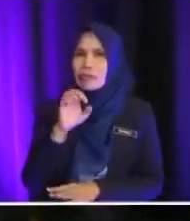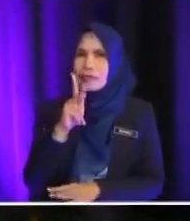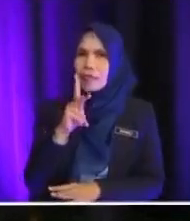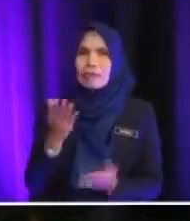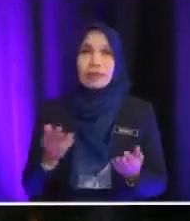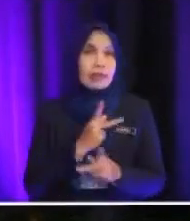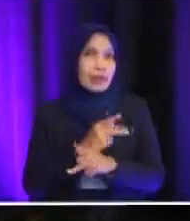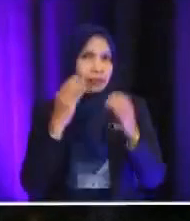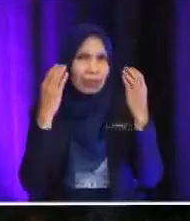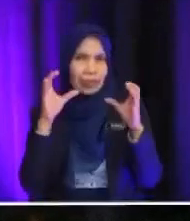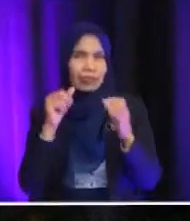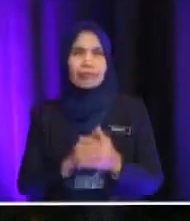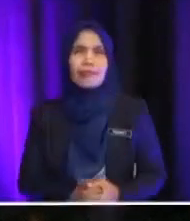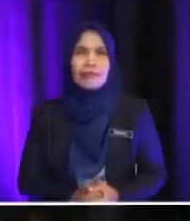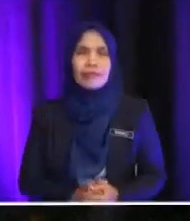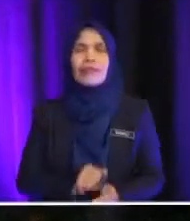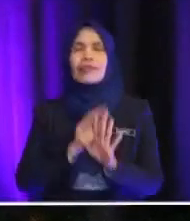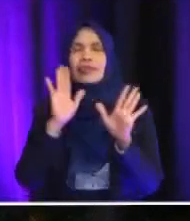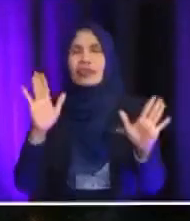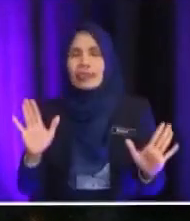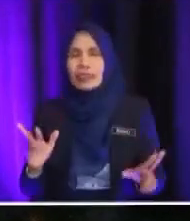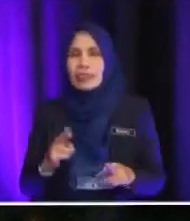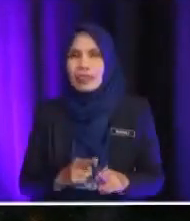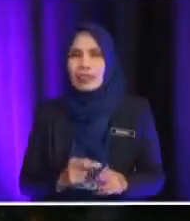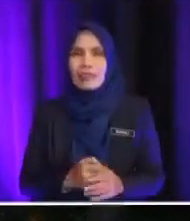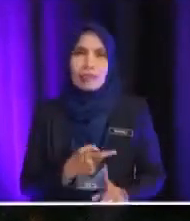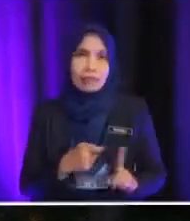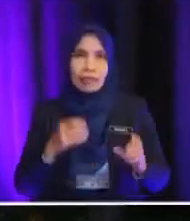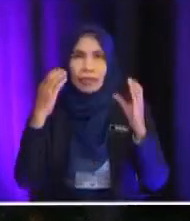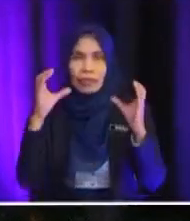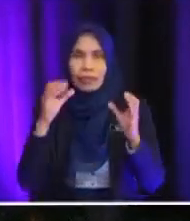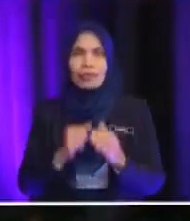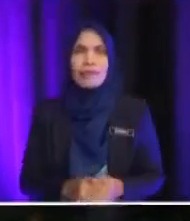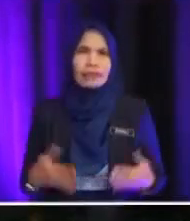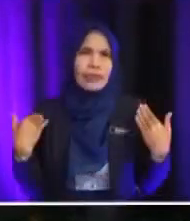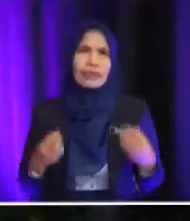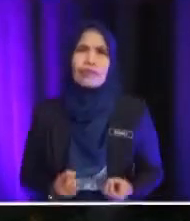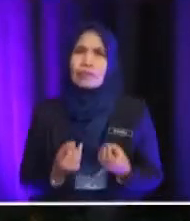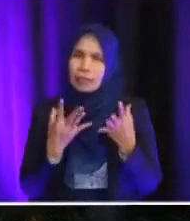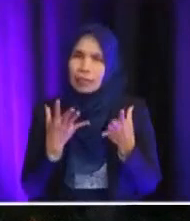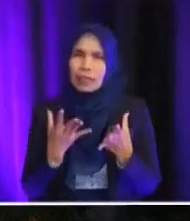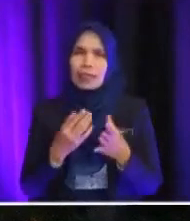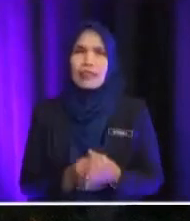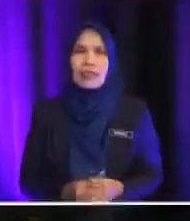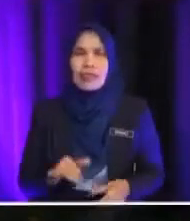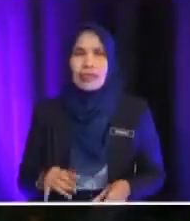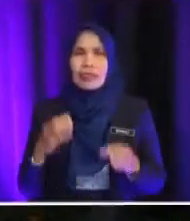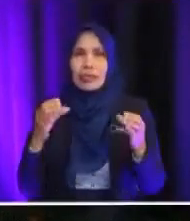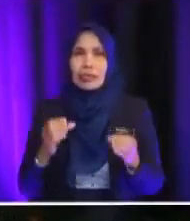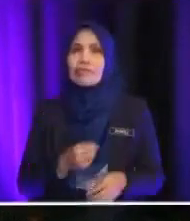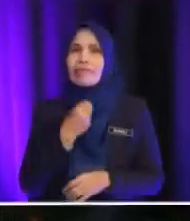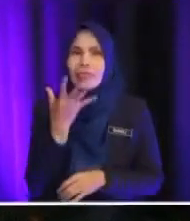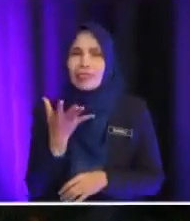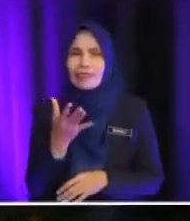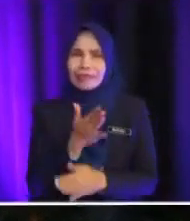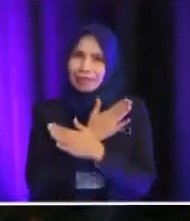dia sedikit penerangan ringkas untuk teknik memasak. Ada banyak yang cikgu Sarah dah pun kongsikan tadi. Kepada murid-murid, kita nak